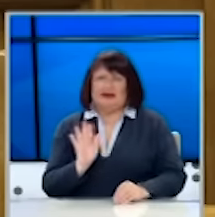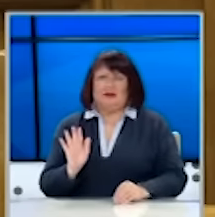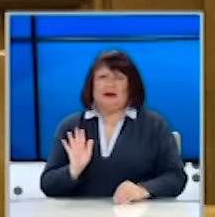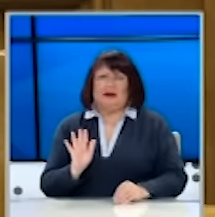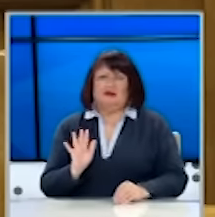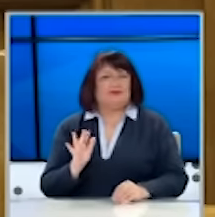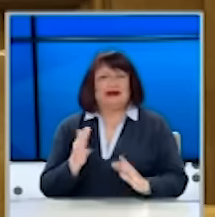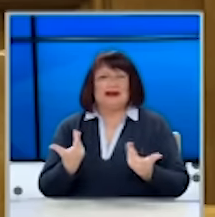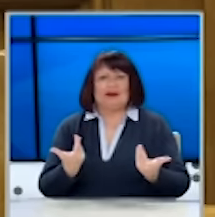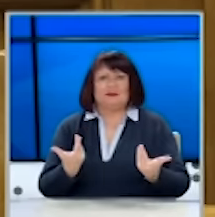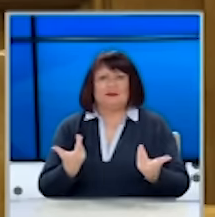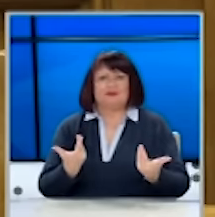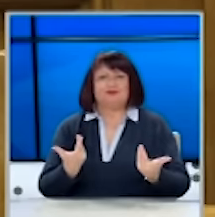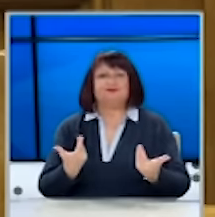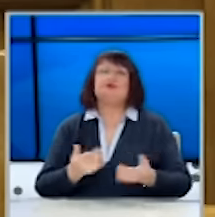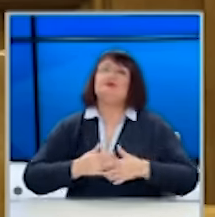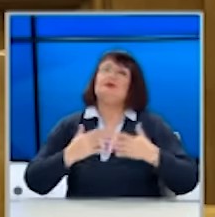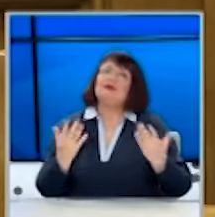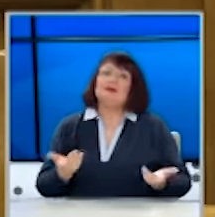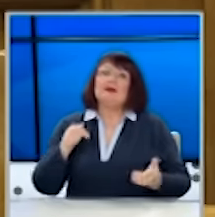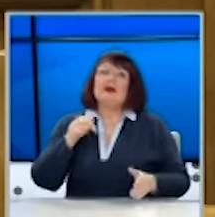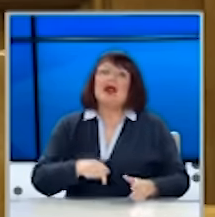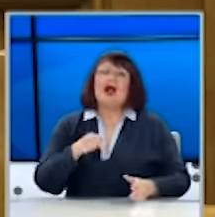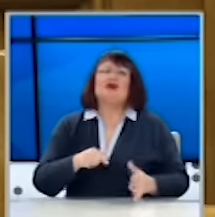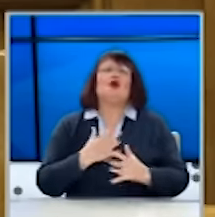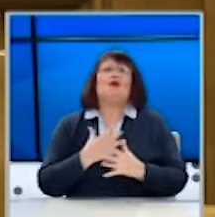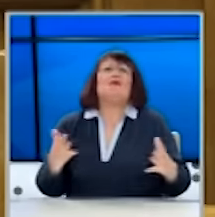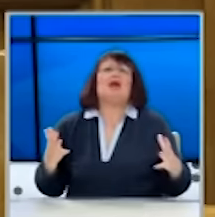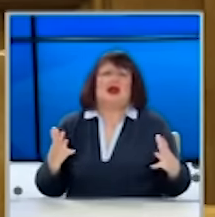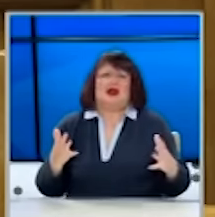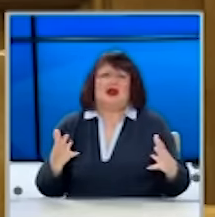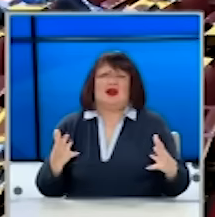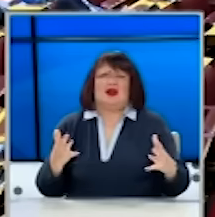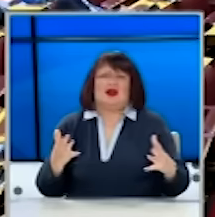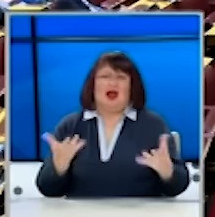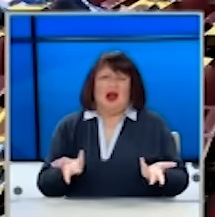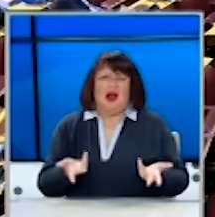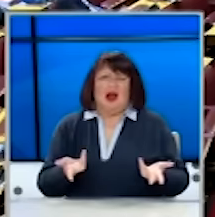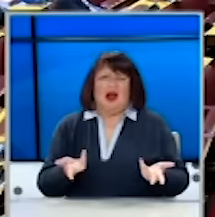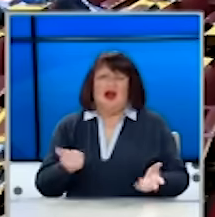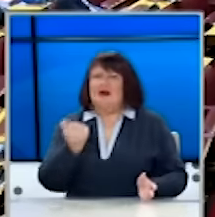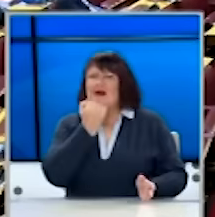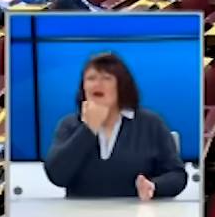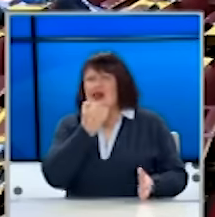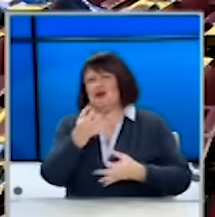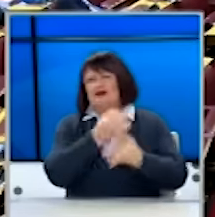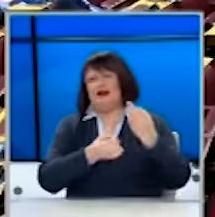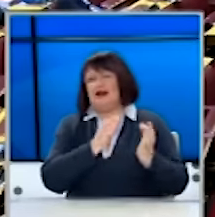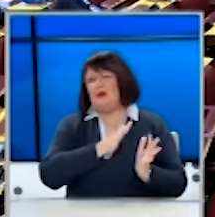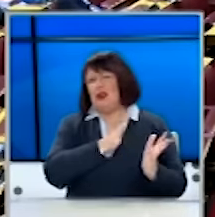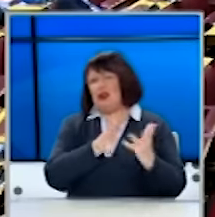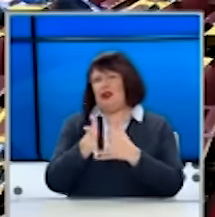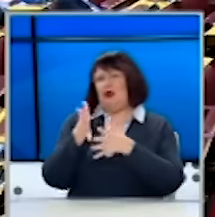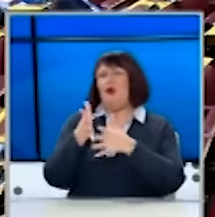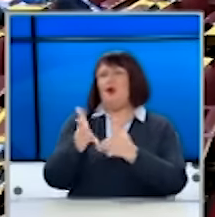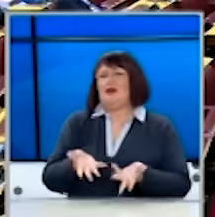είναι ότι αυτό έτσι κι αλλιώς πρόκειται για ένα μεγάλο παραπλανητικό επιχείρημα. Γιατί το